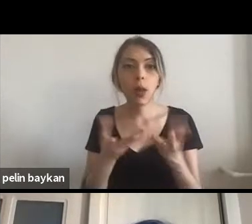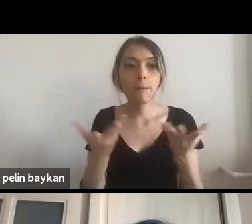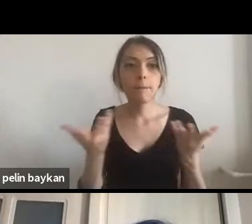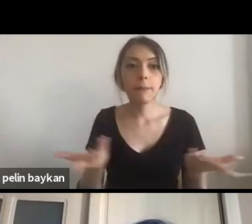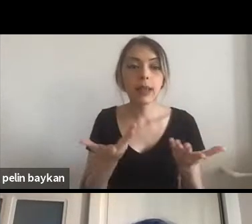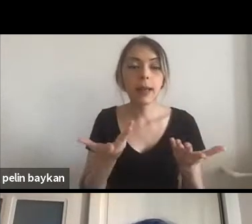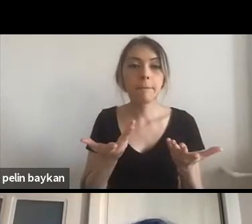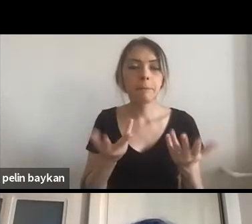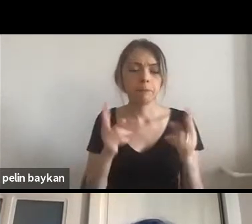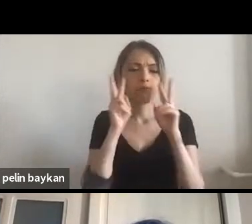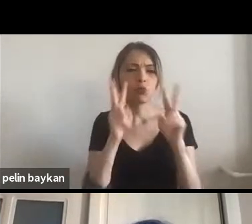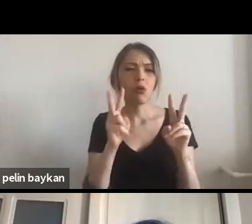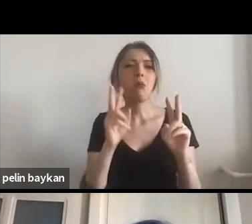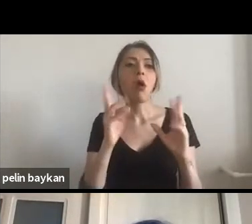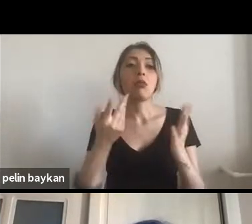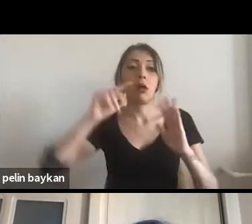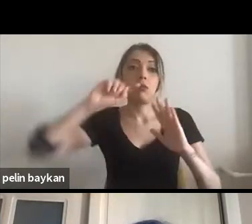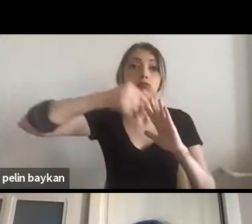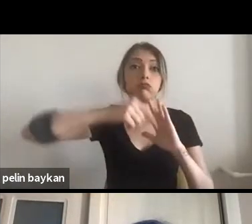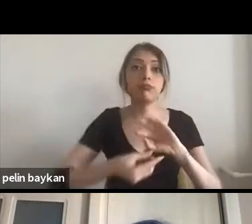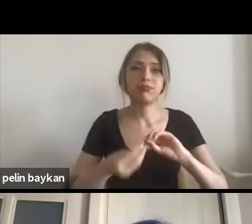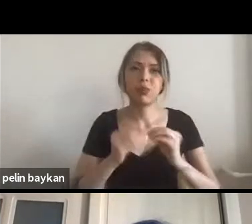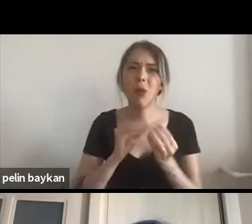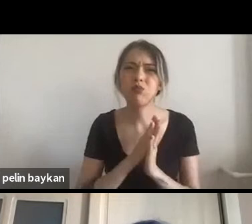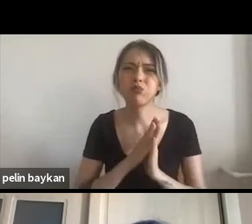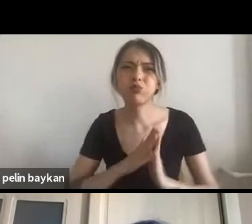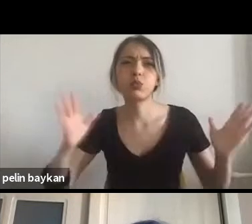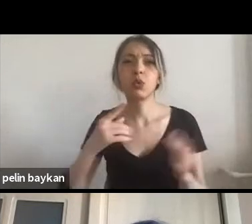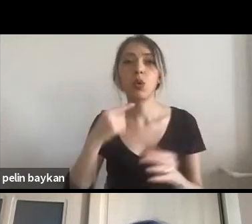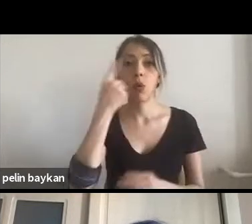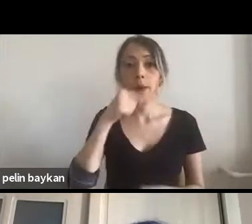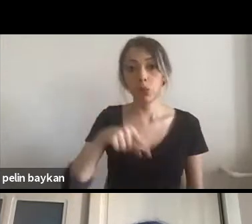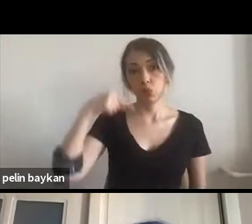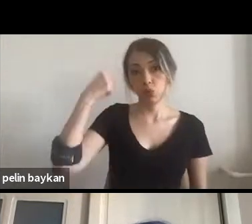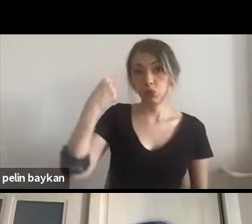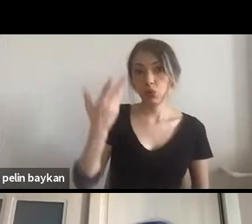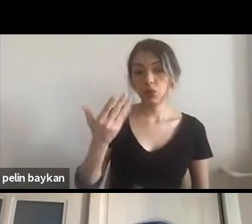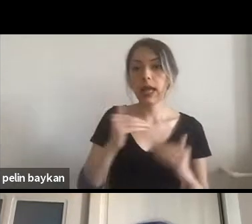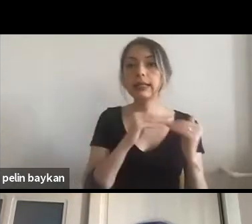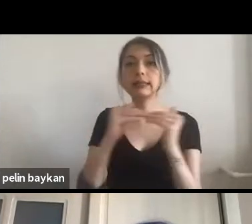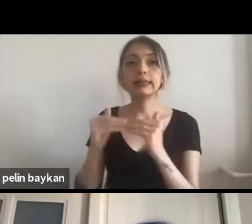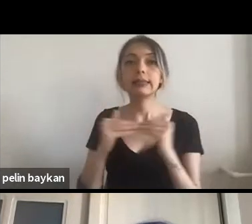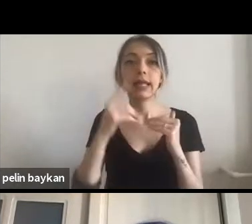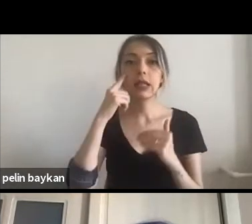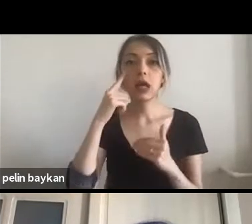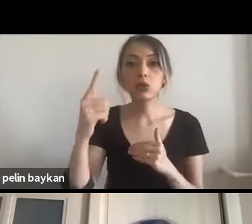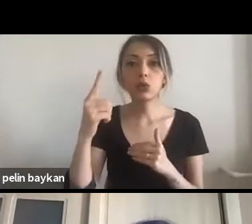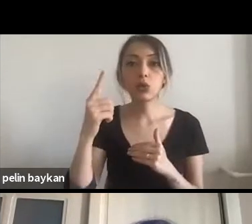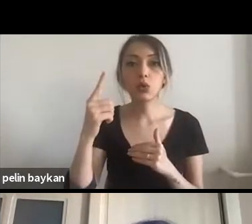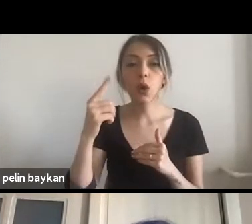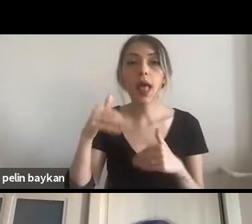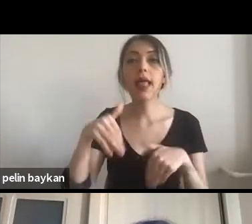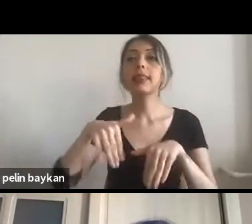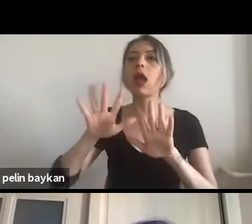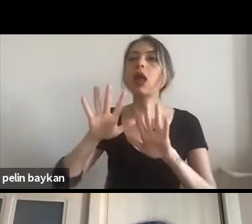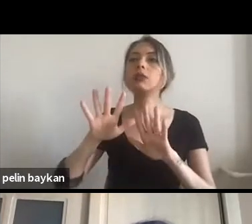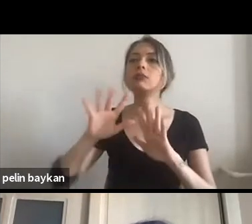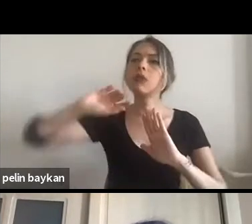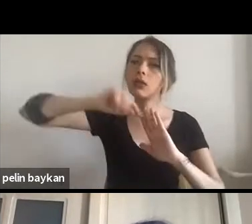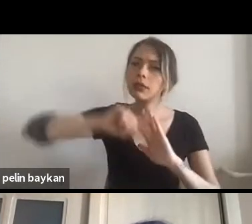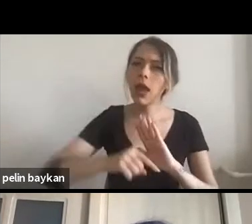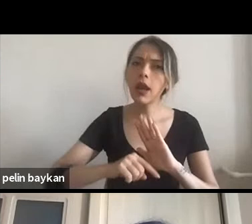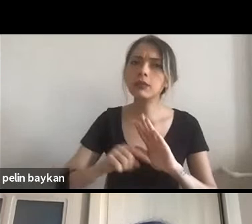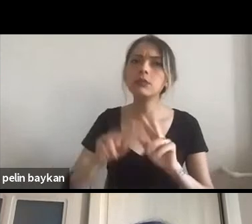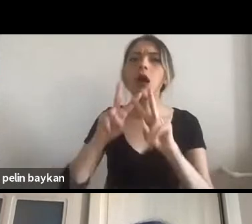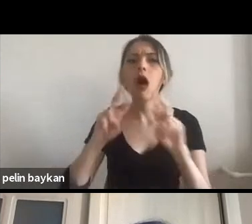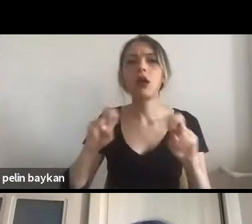daha derin olduğunu düşünüyorsak diyoruz ki standart olan nitelikliye yükseltilsin, biz talep ediyoruz onu.